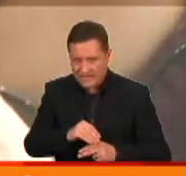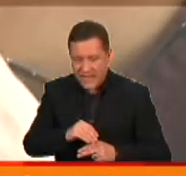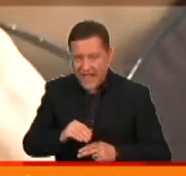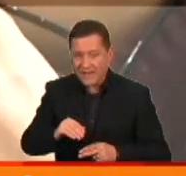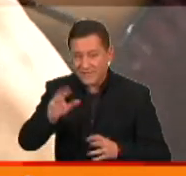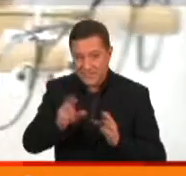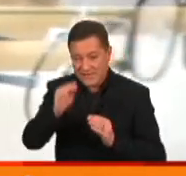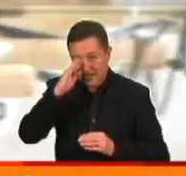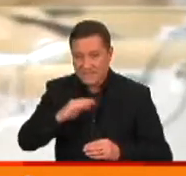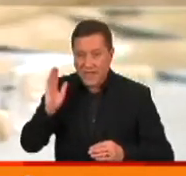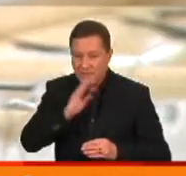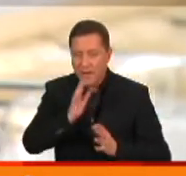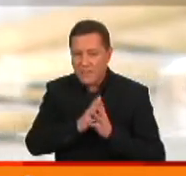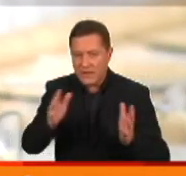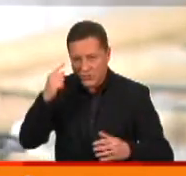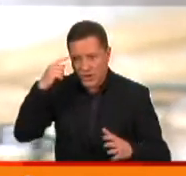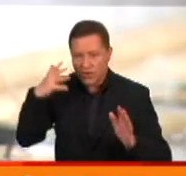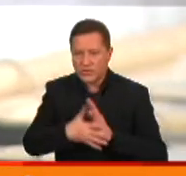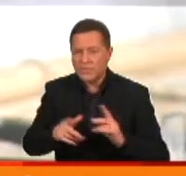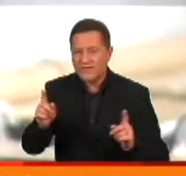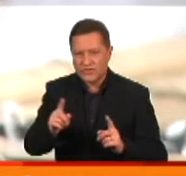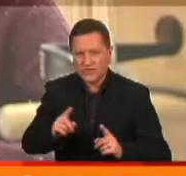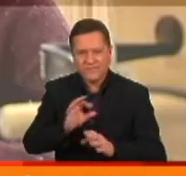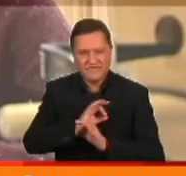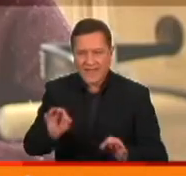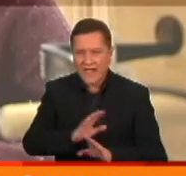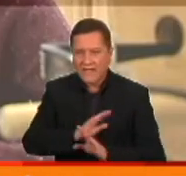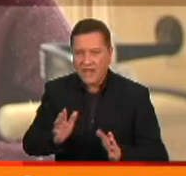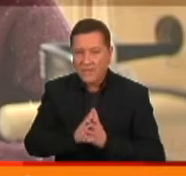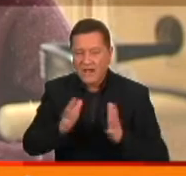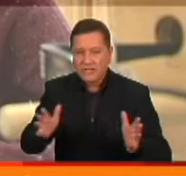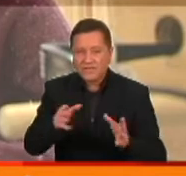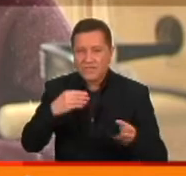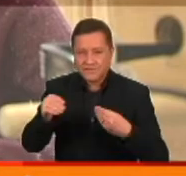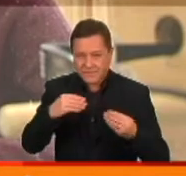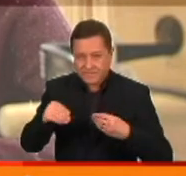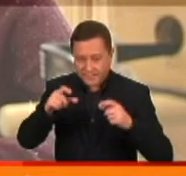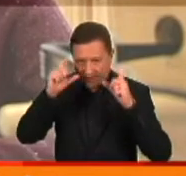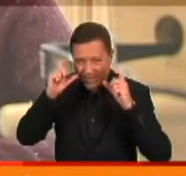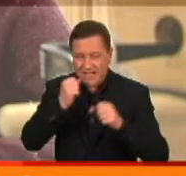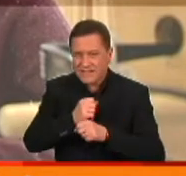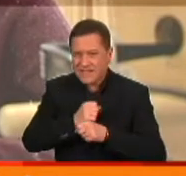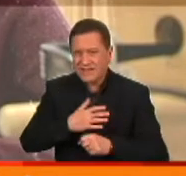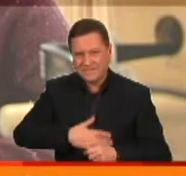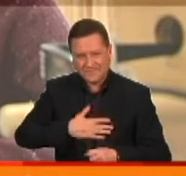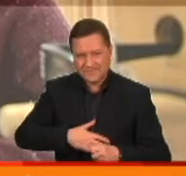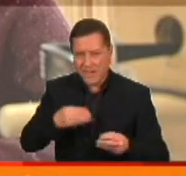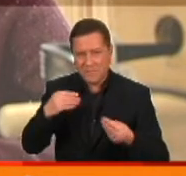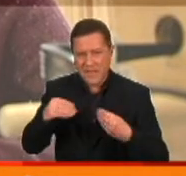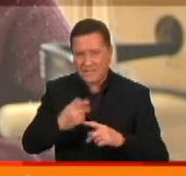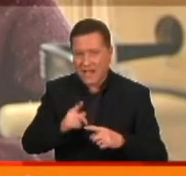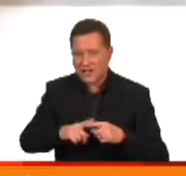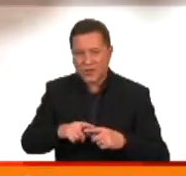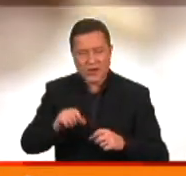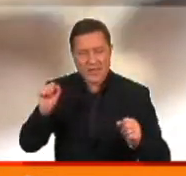більше ремонтував, тим більше розумів, що в них не ідеально. Більшість пластикових очків зроблено з низькосортного пластику, який